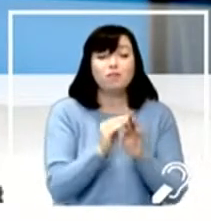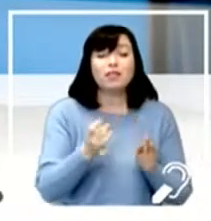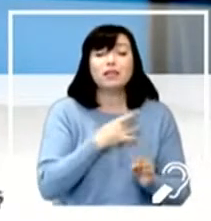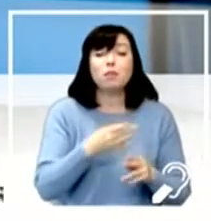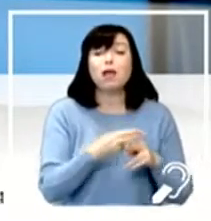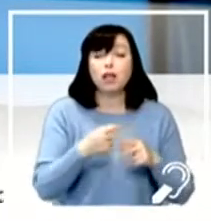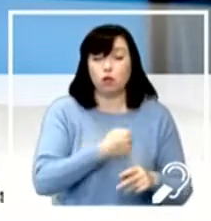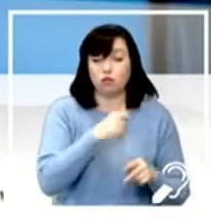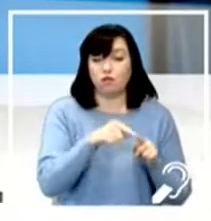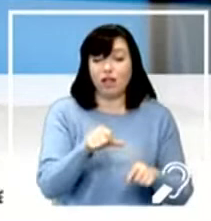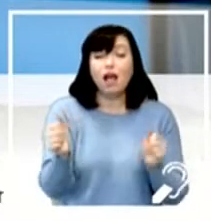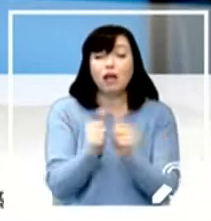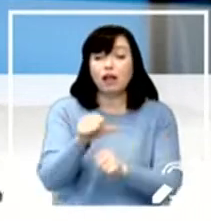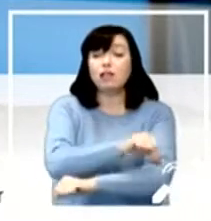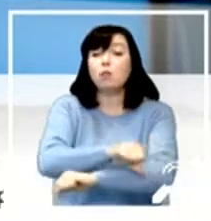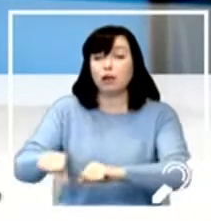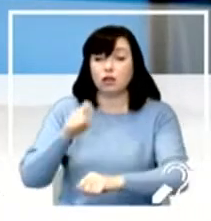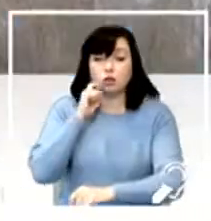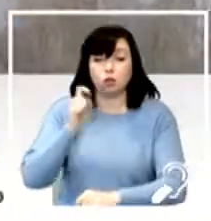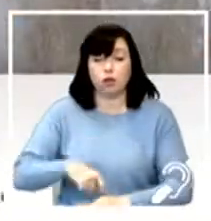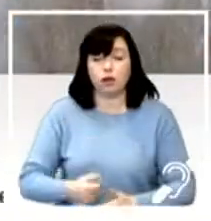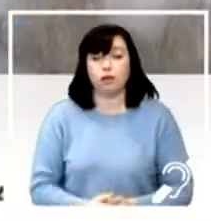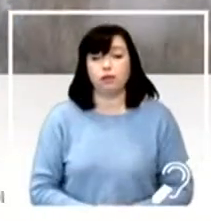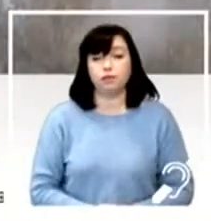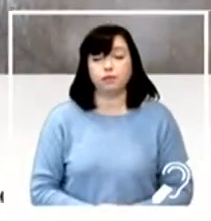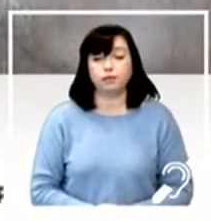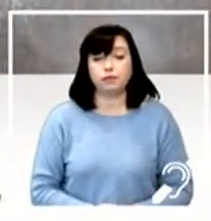în apropierea graniței cu Ucraina.